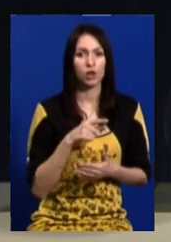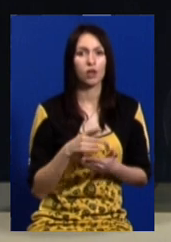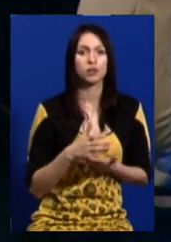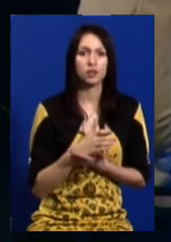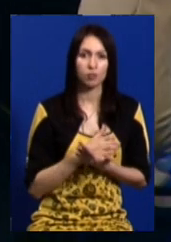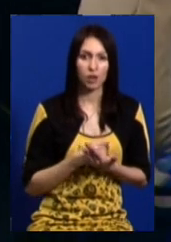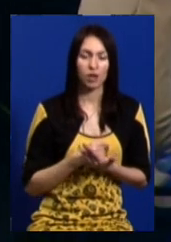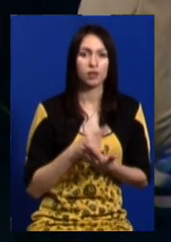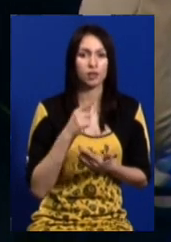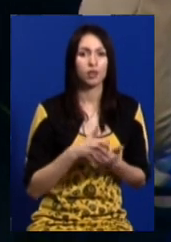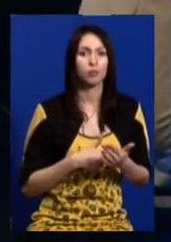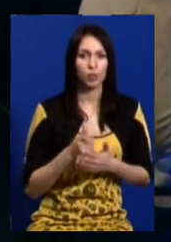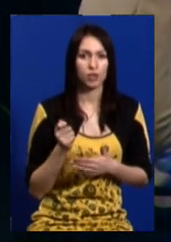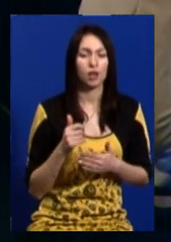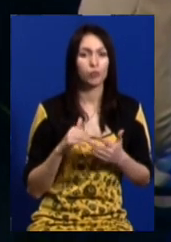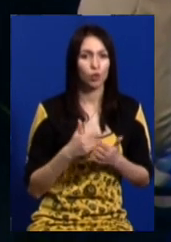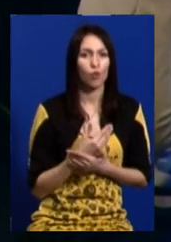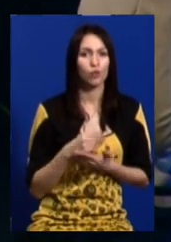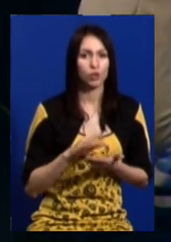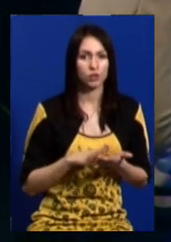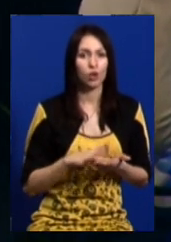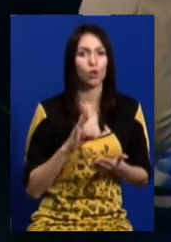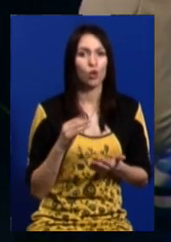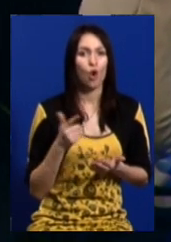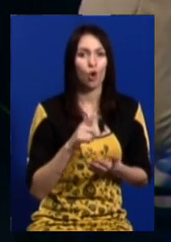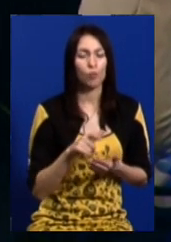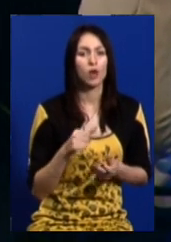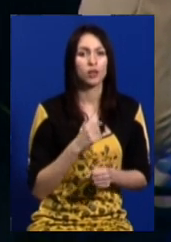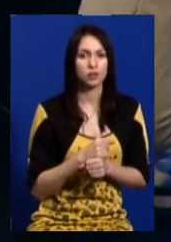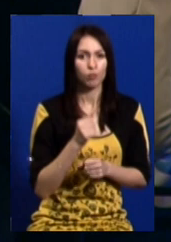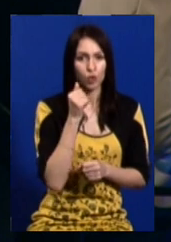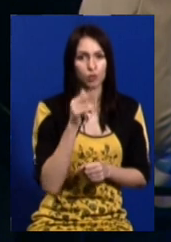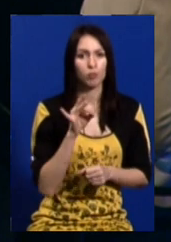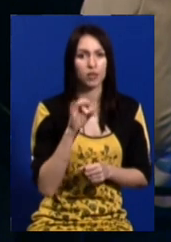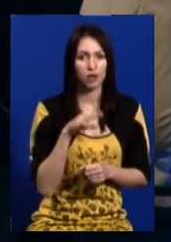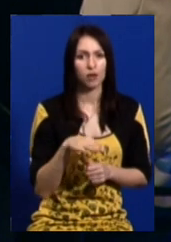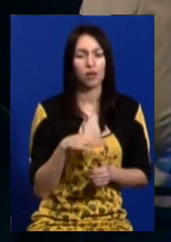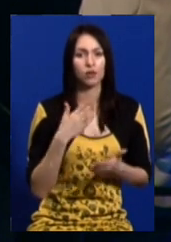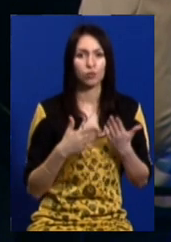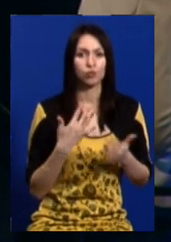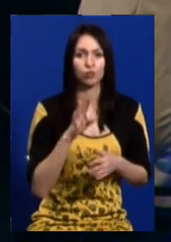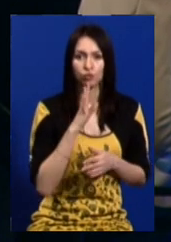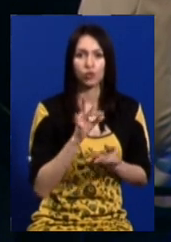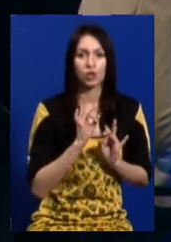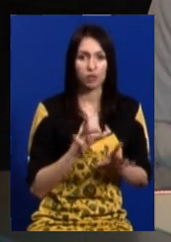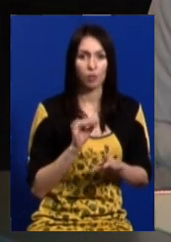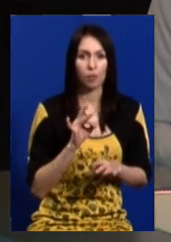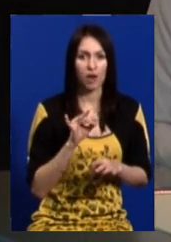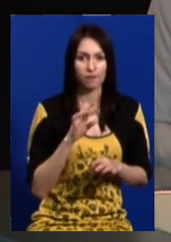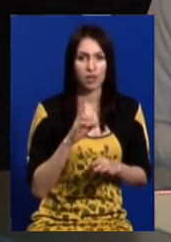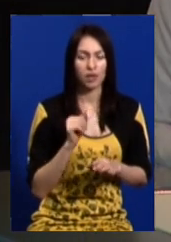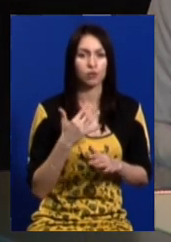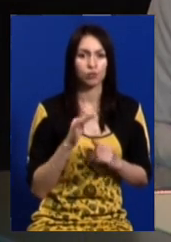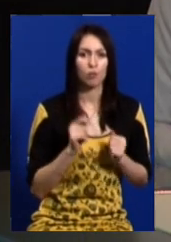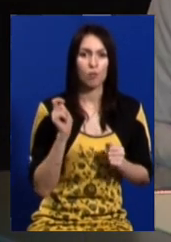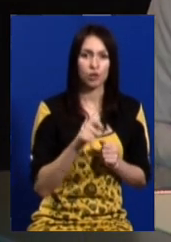вони подали протоколом про нову реєстрацію. Але громада діяла Московського патріархату, ми чули, от жінка розказує, парафіянка, що до них приїжджав